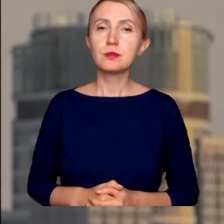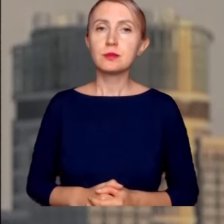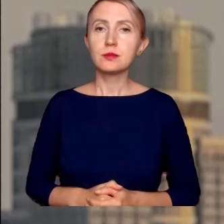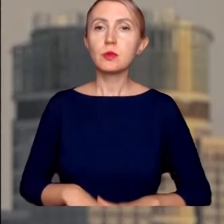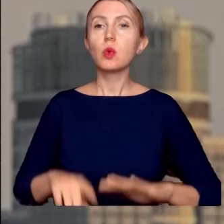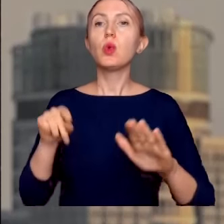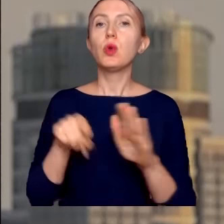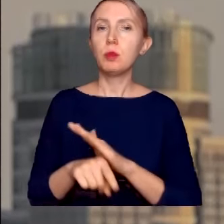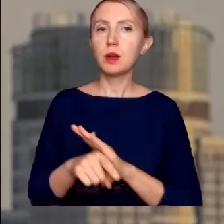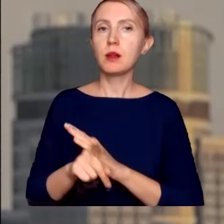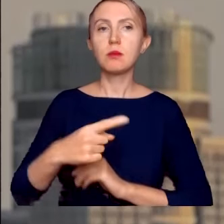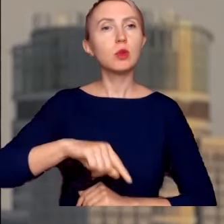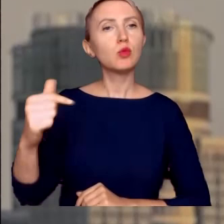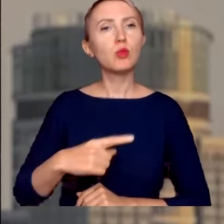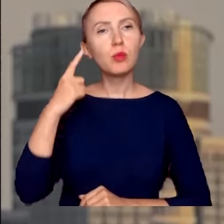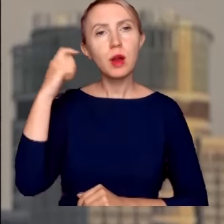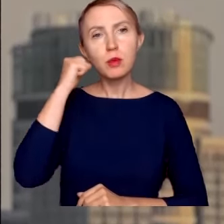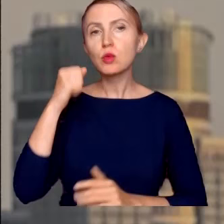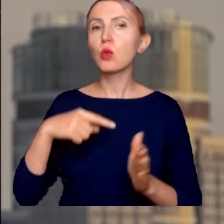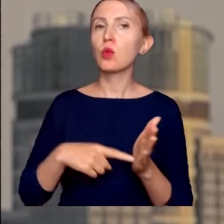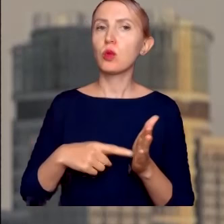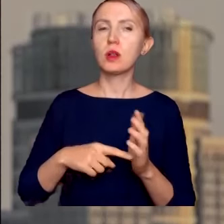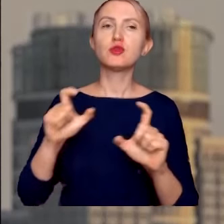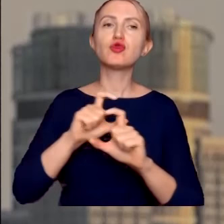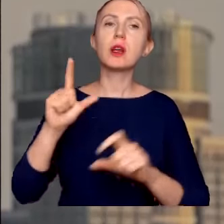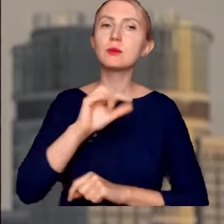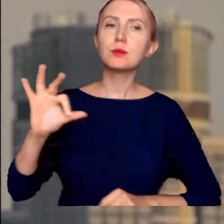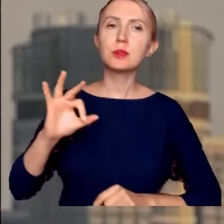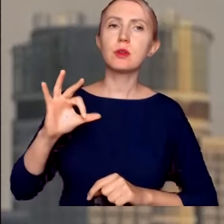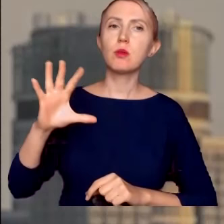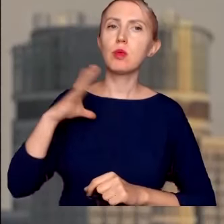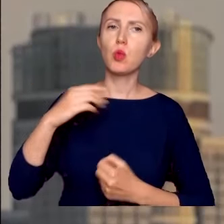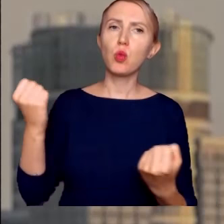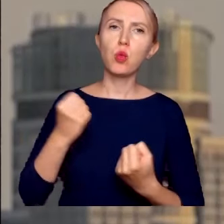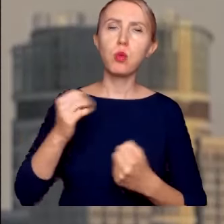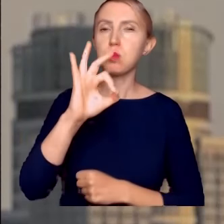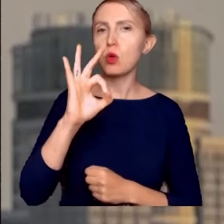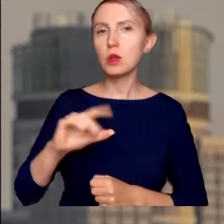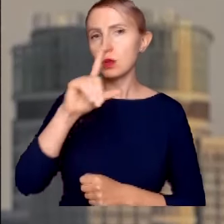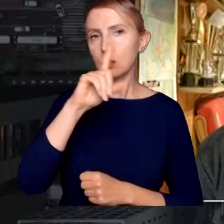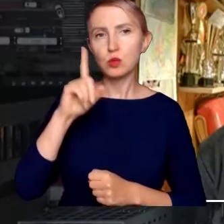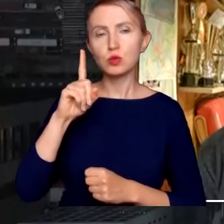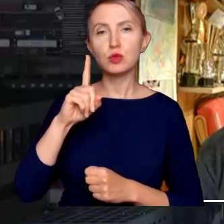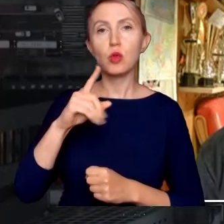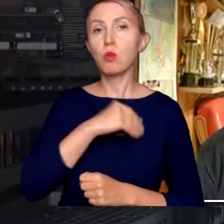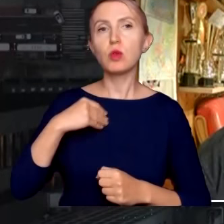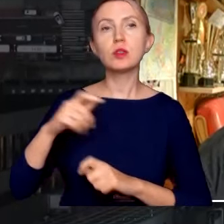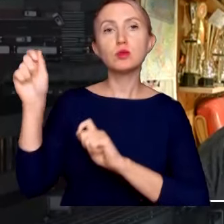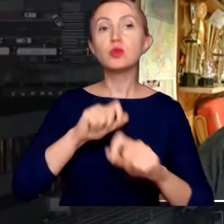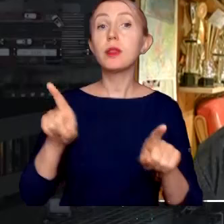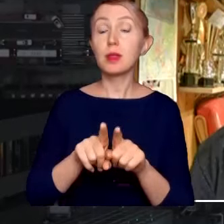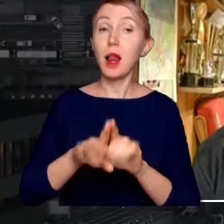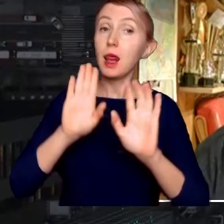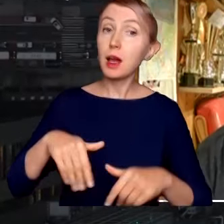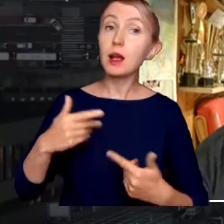imigracji. Pamiętajmy o tym, że już za czasów PiSu było wysoki odsetek osób, które do Polski przyjeżdżały, także legalnie.